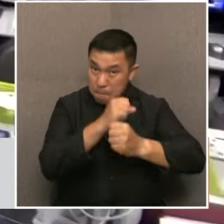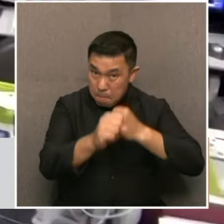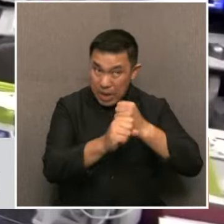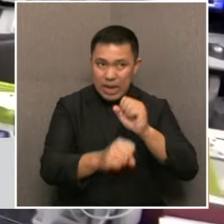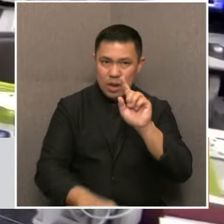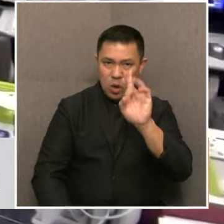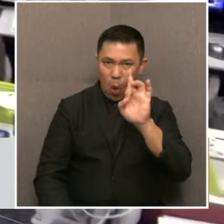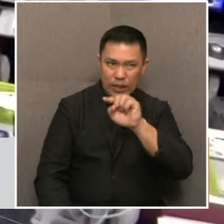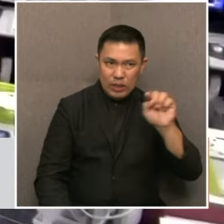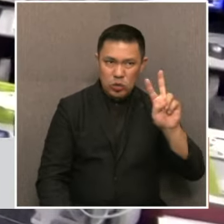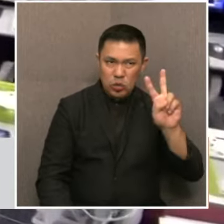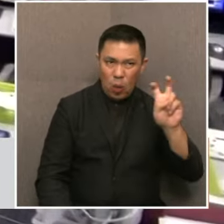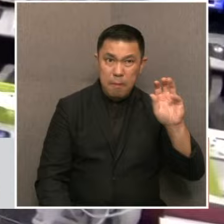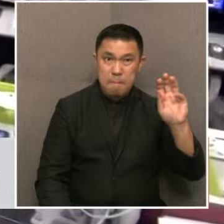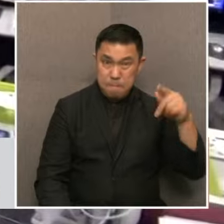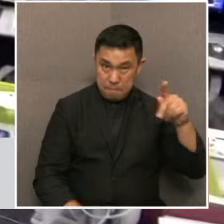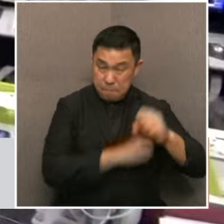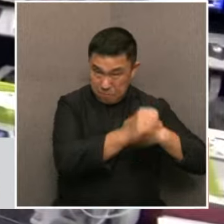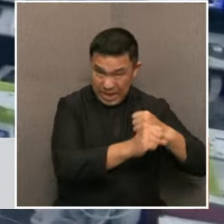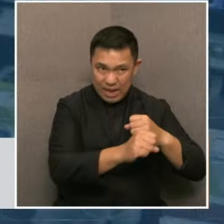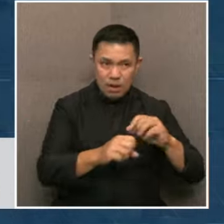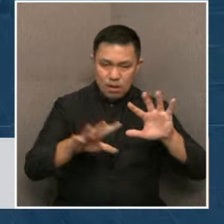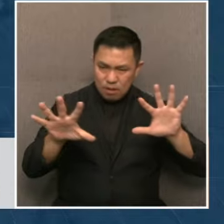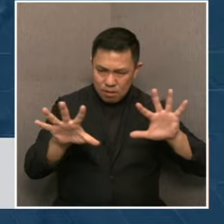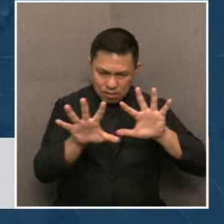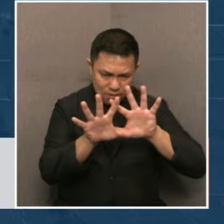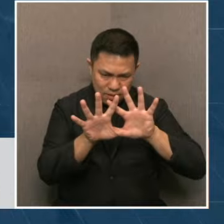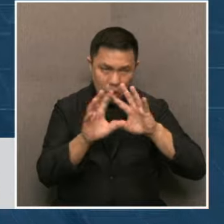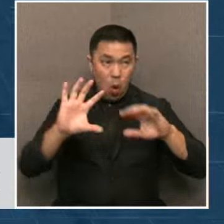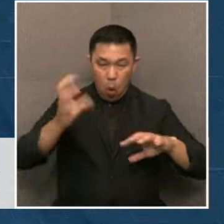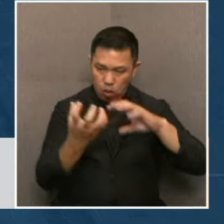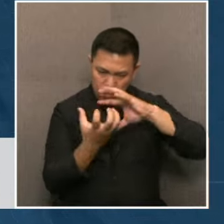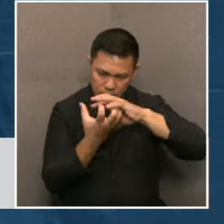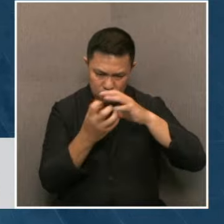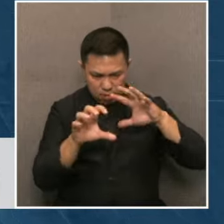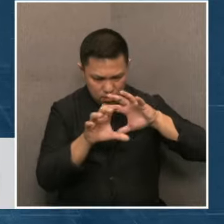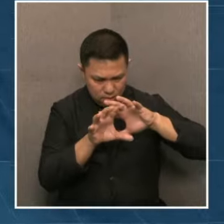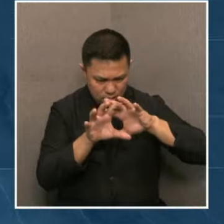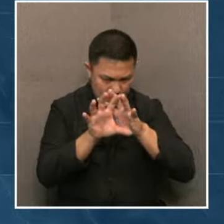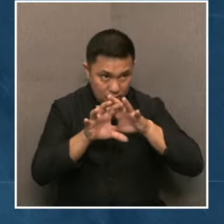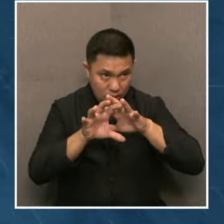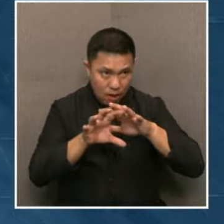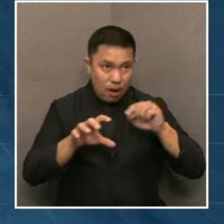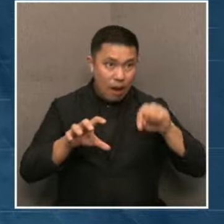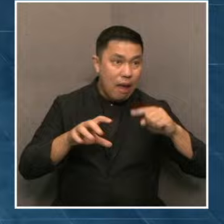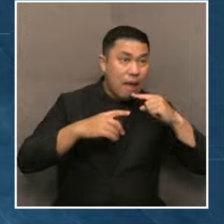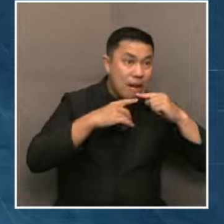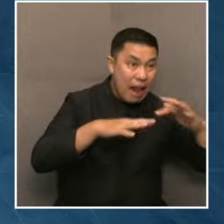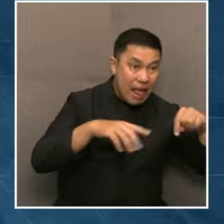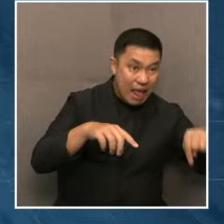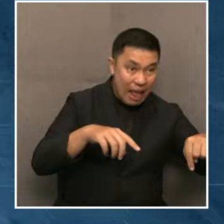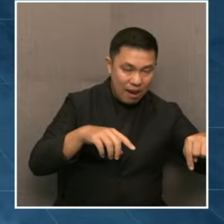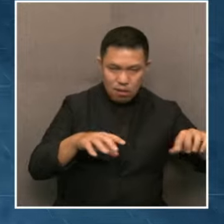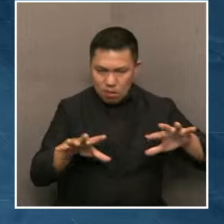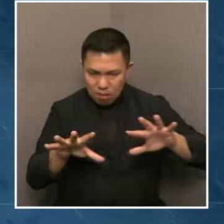โดยเกิดบริเวณแผ่นเปลือกโลกที่อยู่ระหว่างอ่าวซุงะในจังหวัดชิซึโอกะกับทะเลฮิวงะในกิวชู